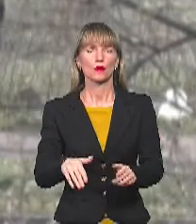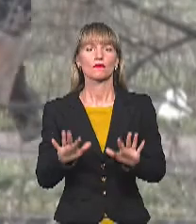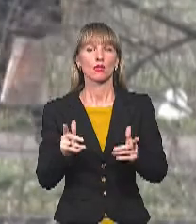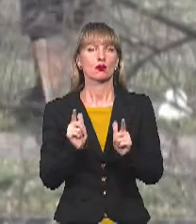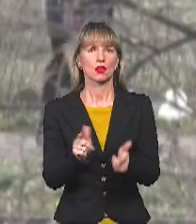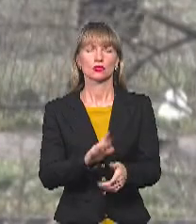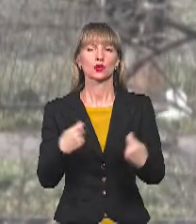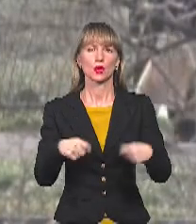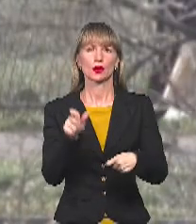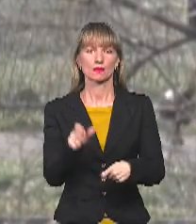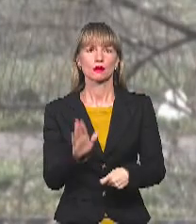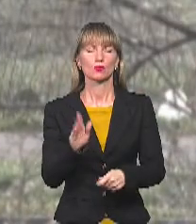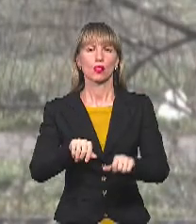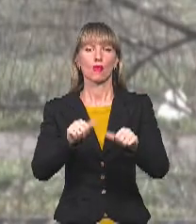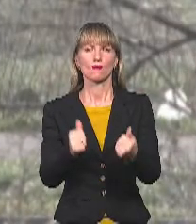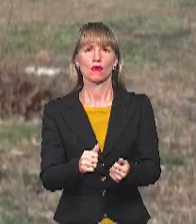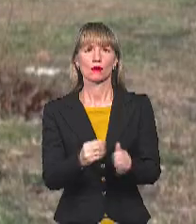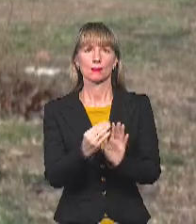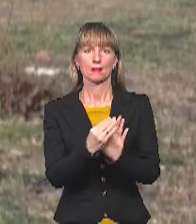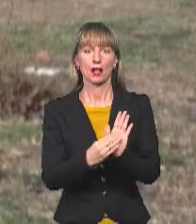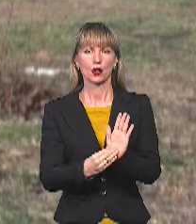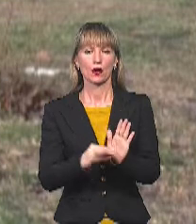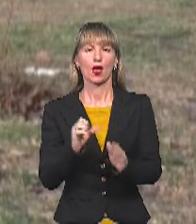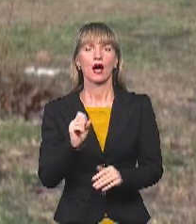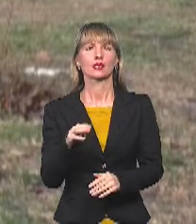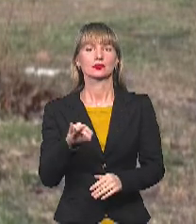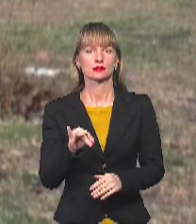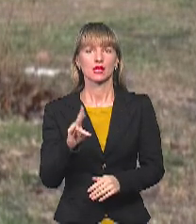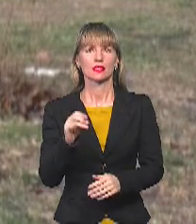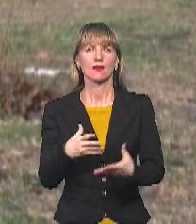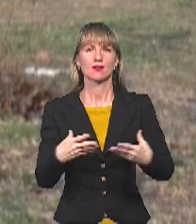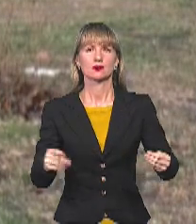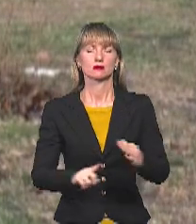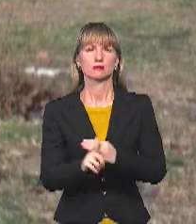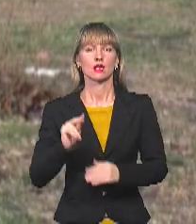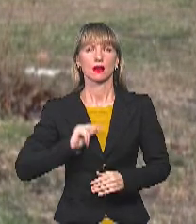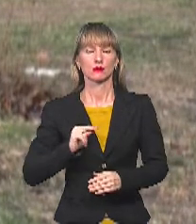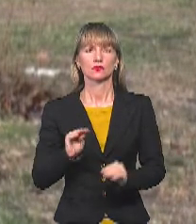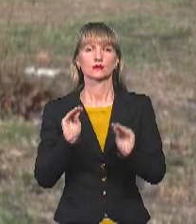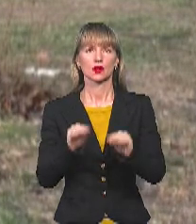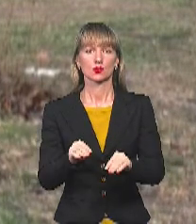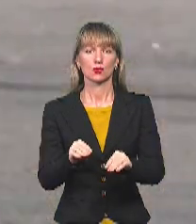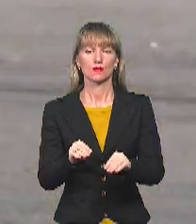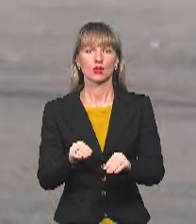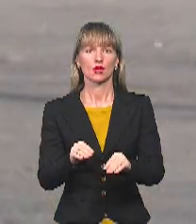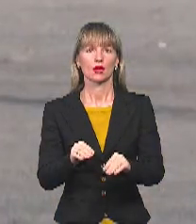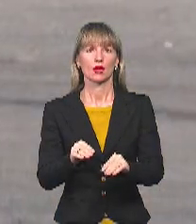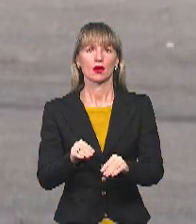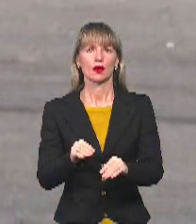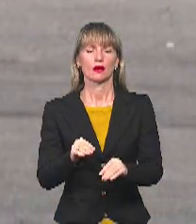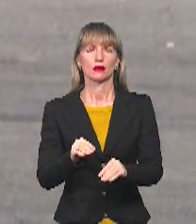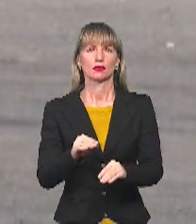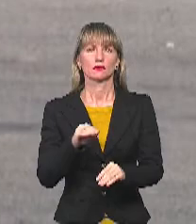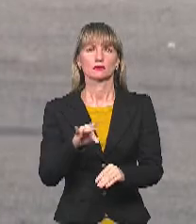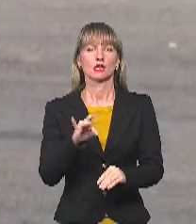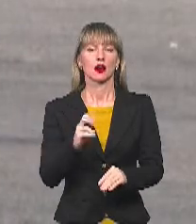незгоди торгівців оформлюватимуть протоколи та акти. А вже навесні розпочнуться роботи зі встановлення атракцій. Якщо б вони